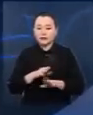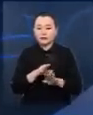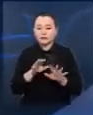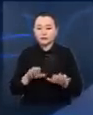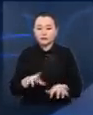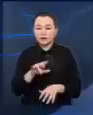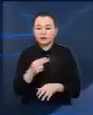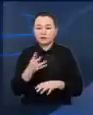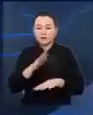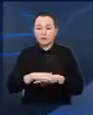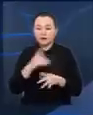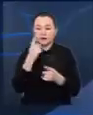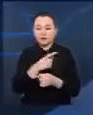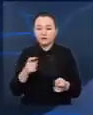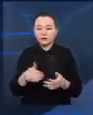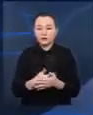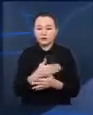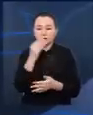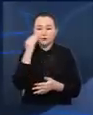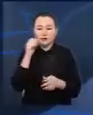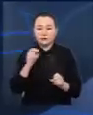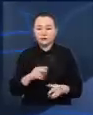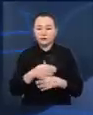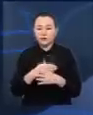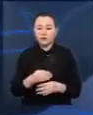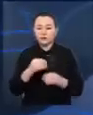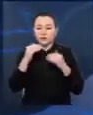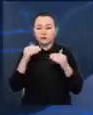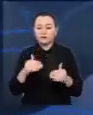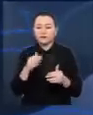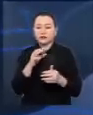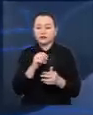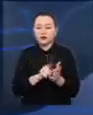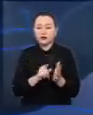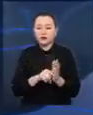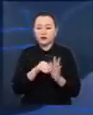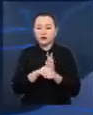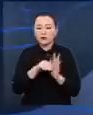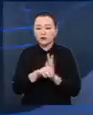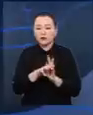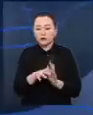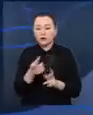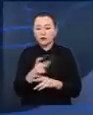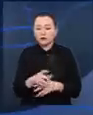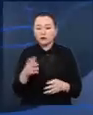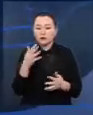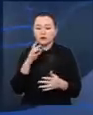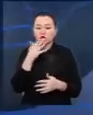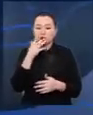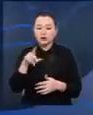председателя Нацбанка. Новшество, по мнению экспертов, поможет повысить доходность пенсионных накоплений. Какие требования перед